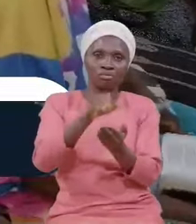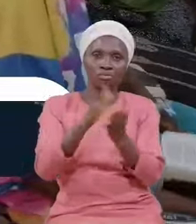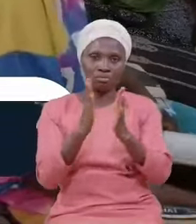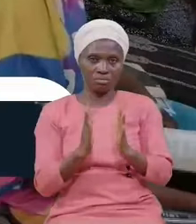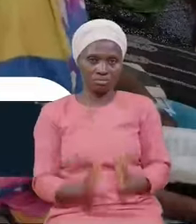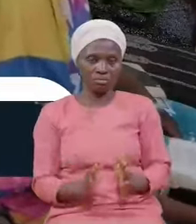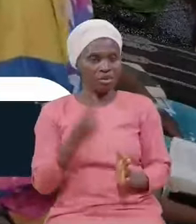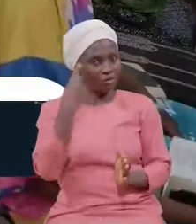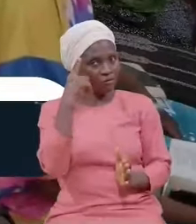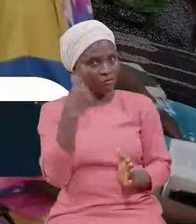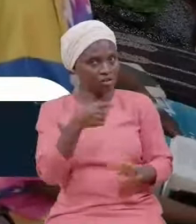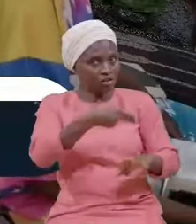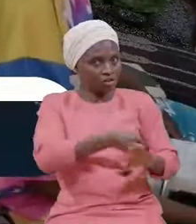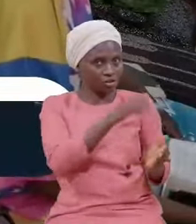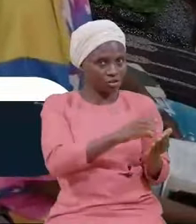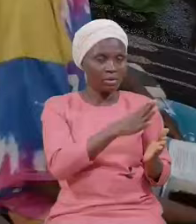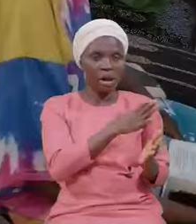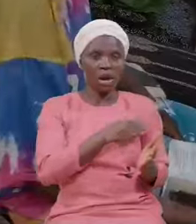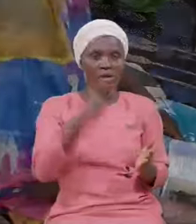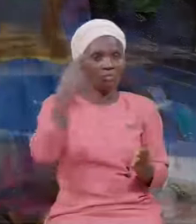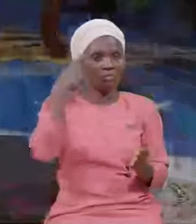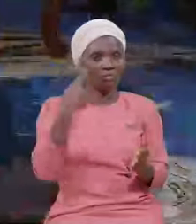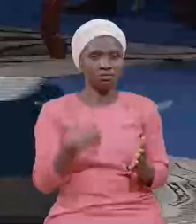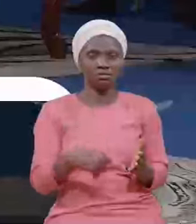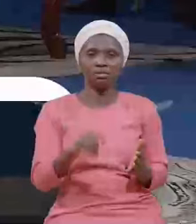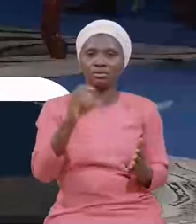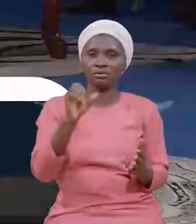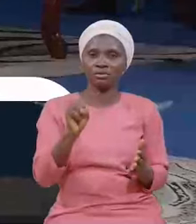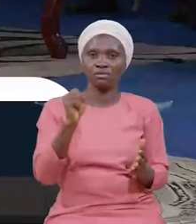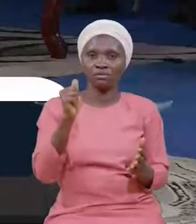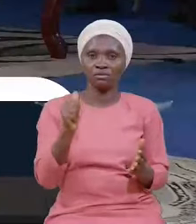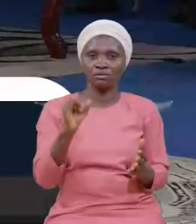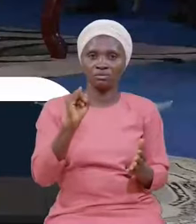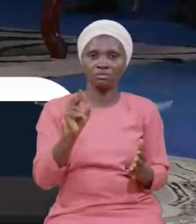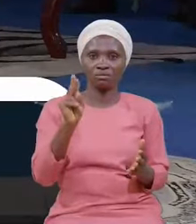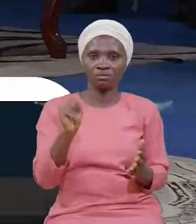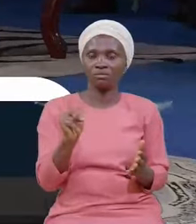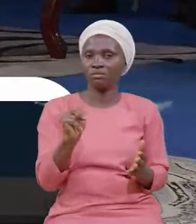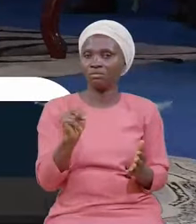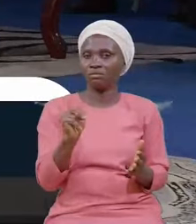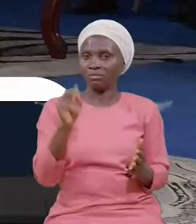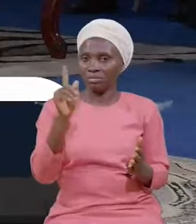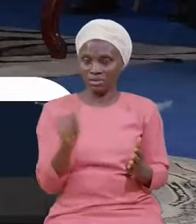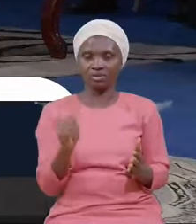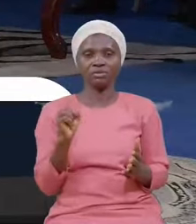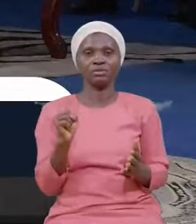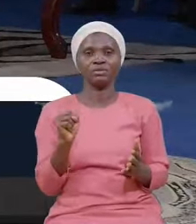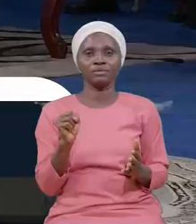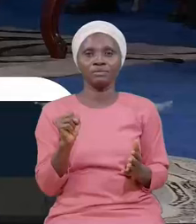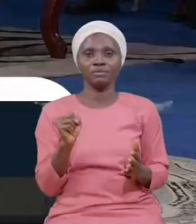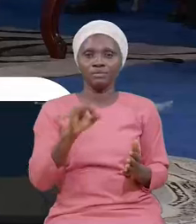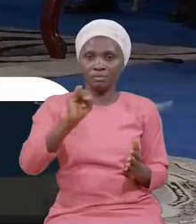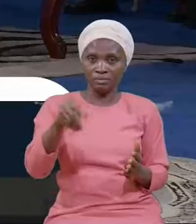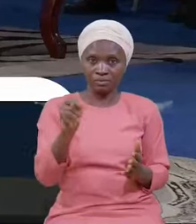bon berger des brebis et des saints. En Jean, au chapitre